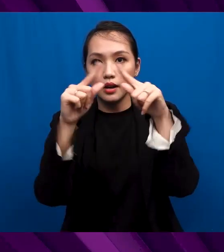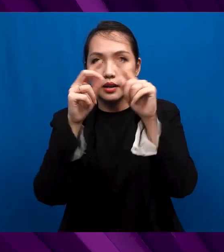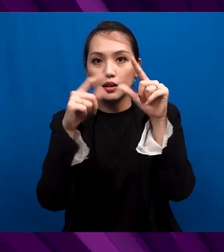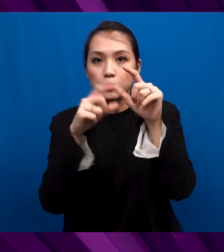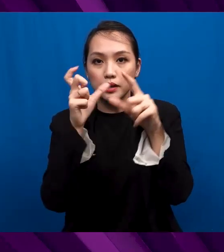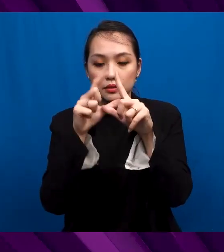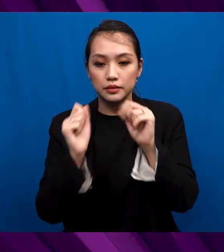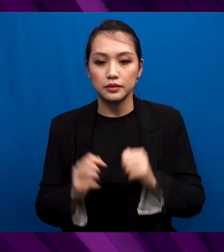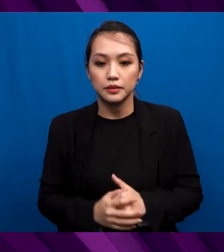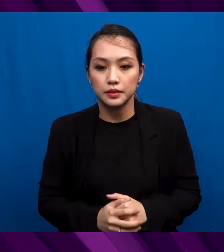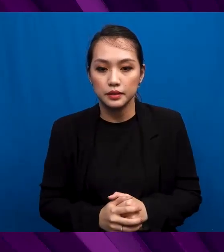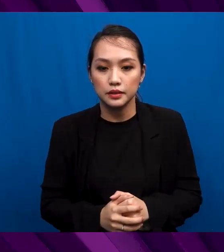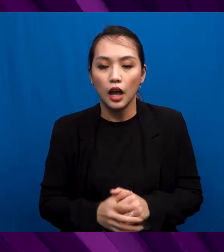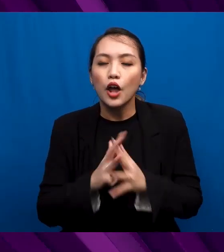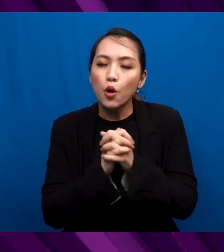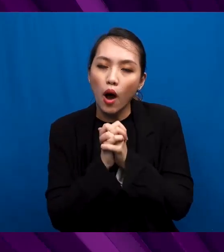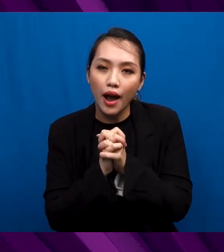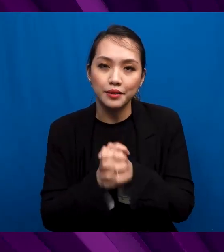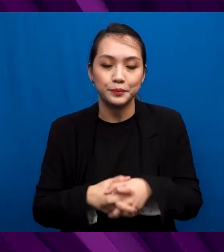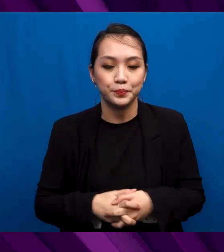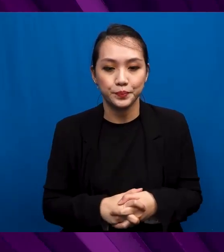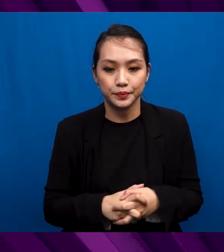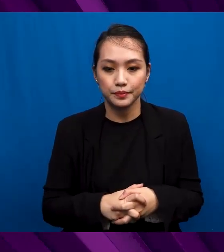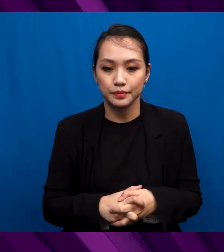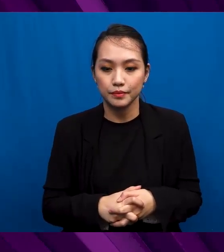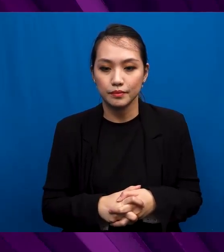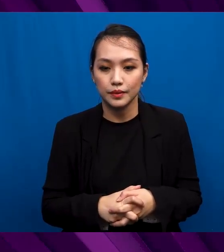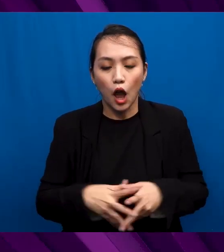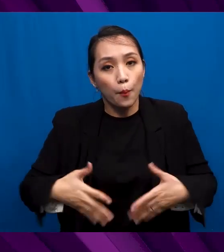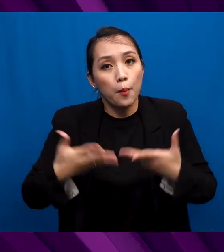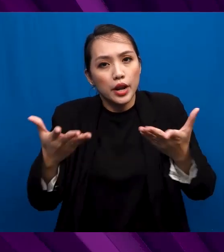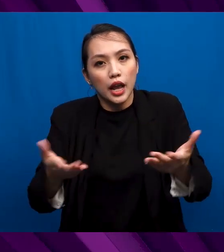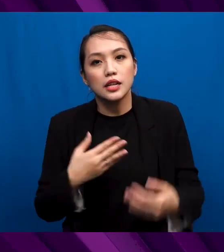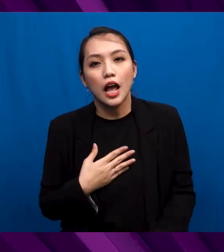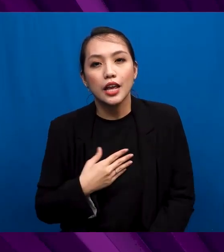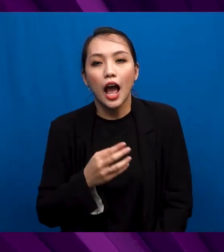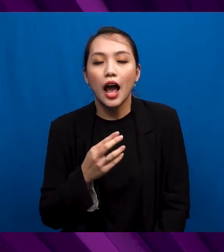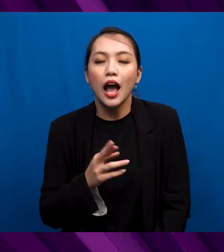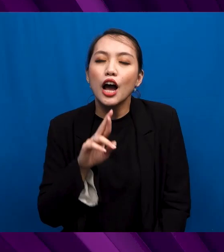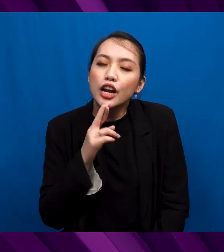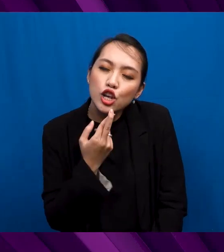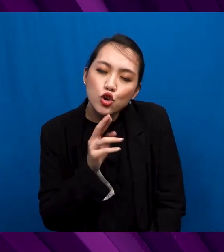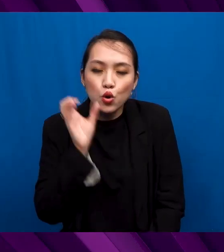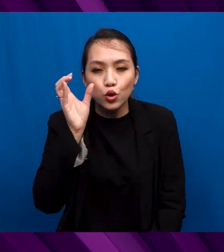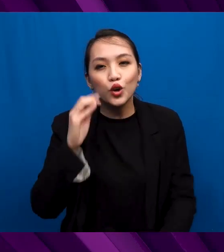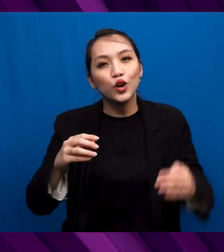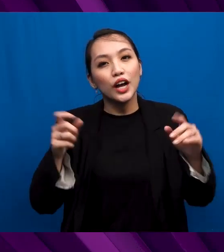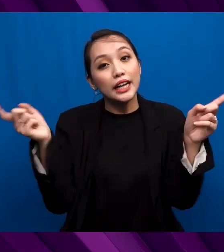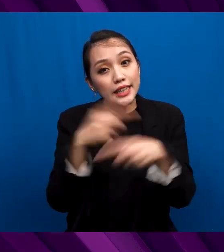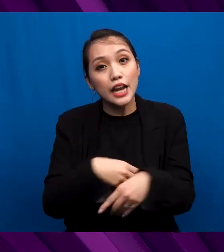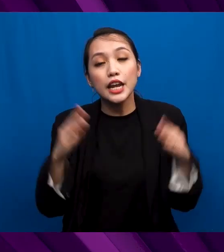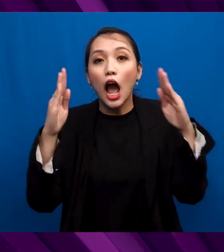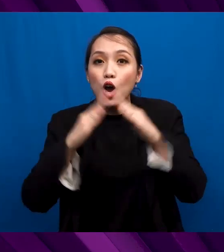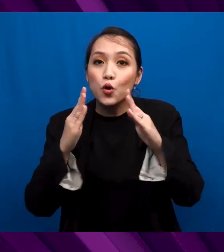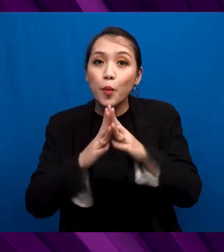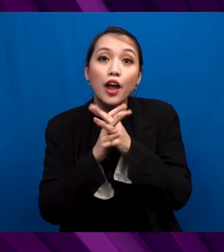pertama, setelah itu Tuhan memberi saya sukacita di gunung doanya. Memberikan saya kerinduan untuk jadi rumah doanya. Ada orang, nggak ada orang,